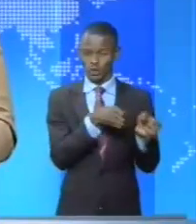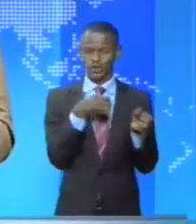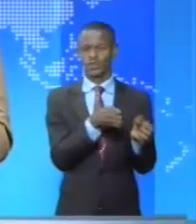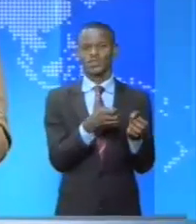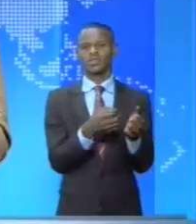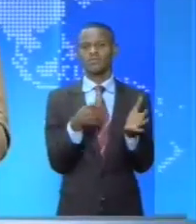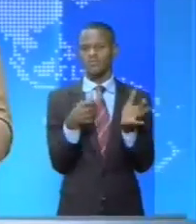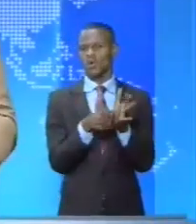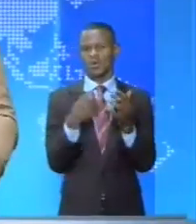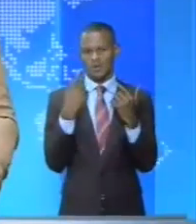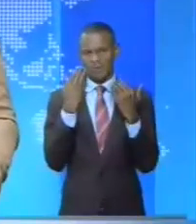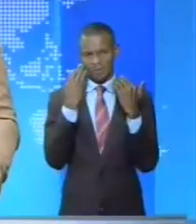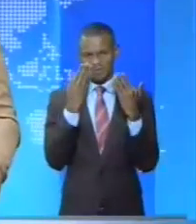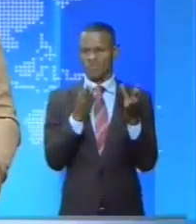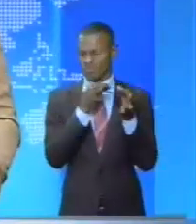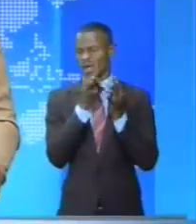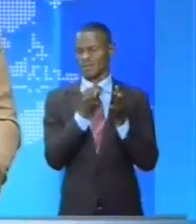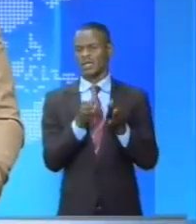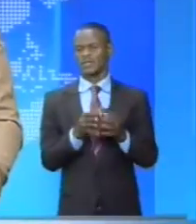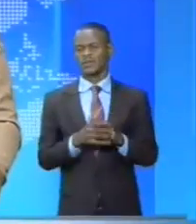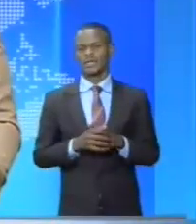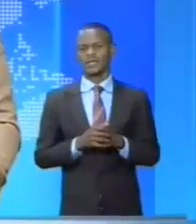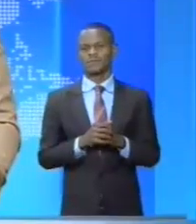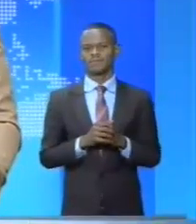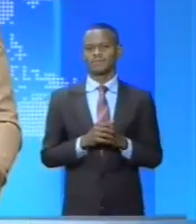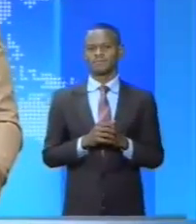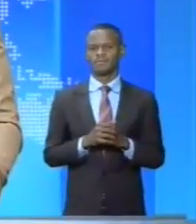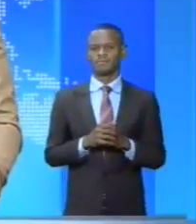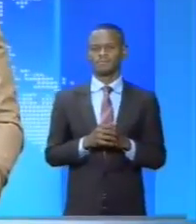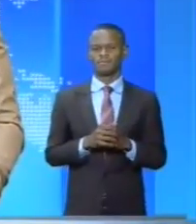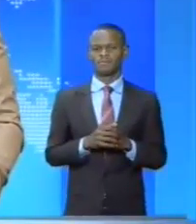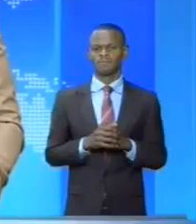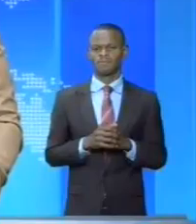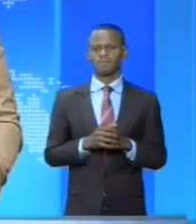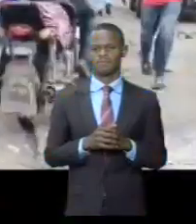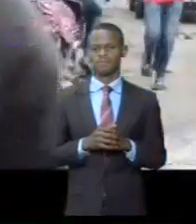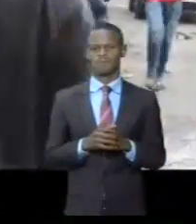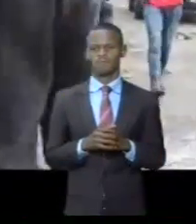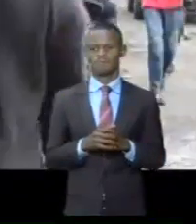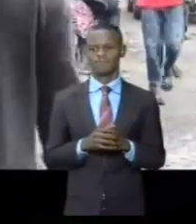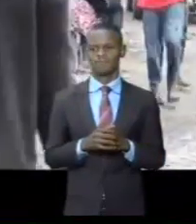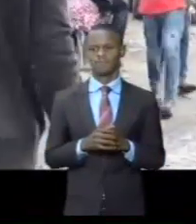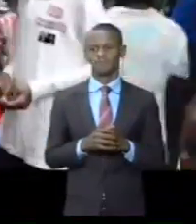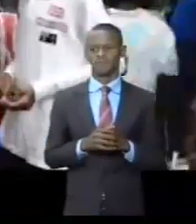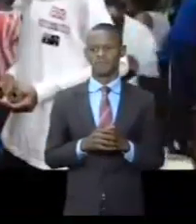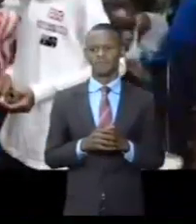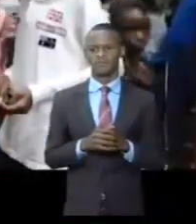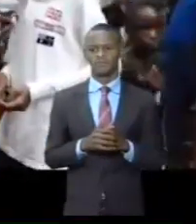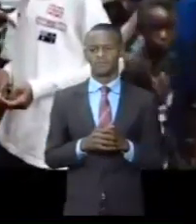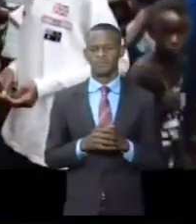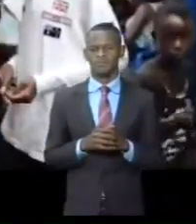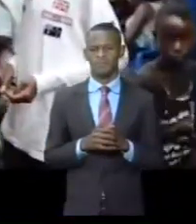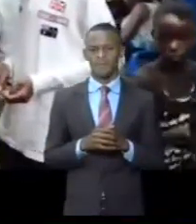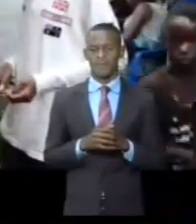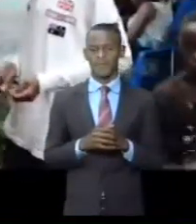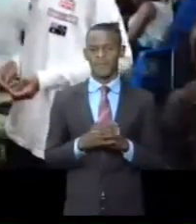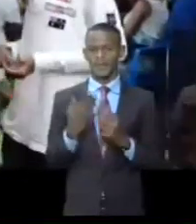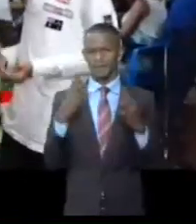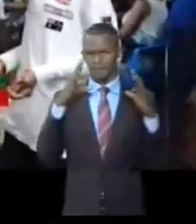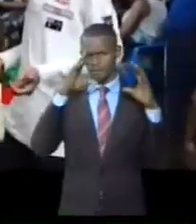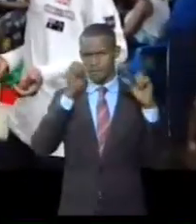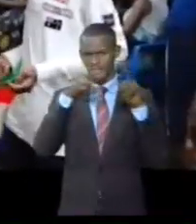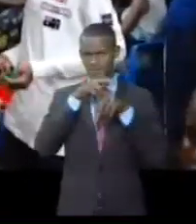nous fait découvrir comment se présente la prise en charge médicale dans ce centre de santé. couverture santé universelle prônée par le chef de